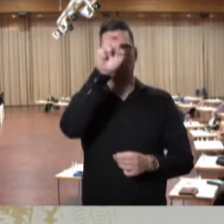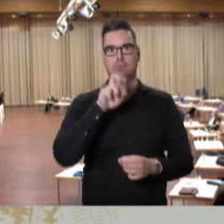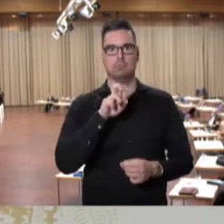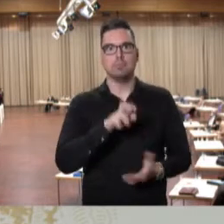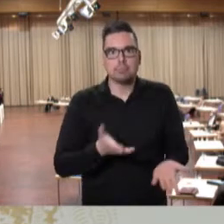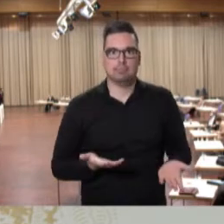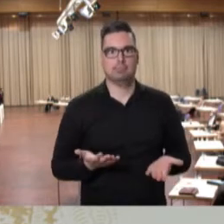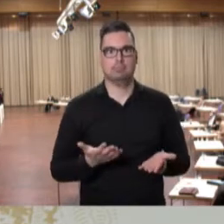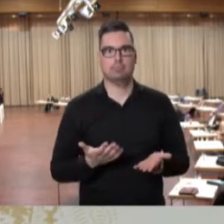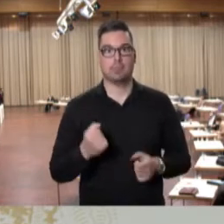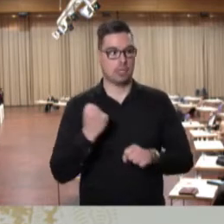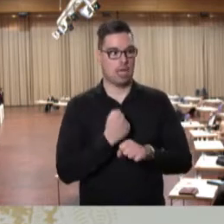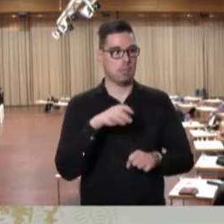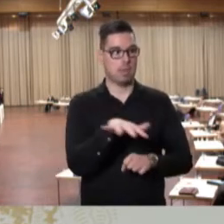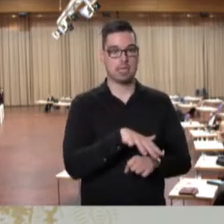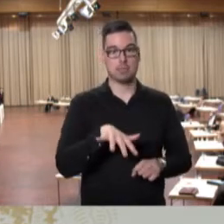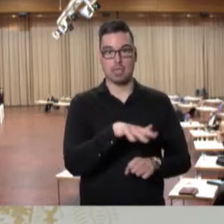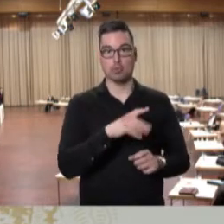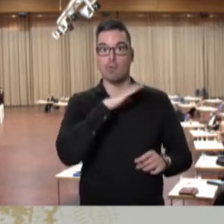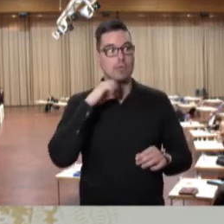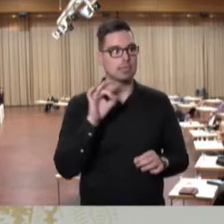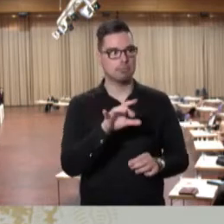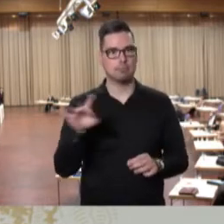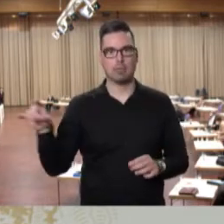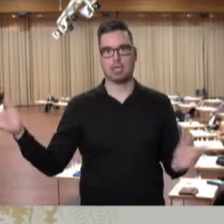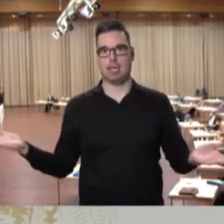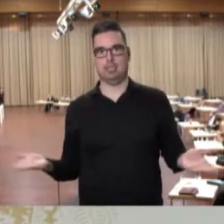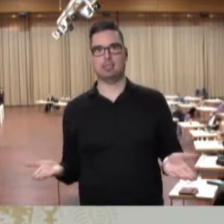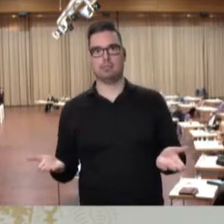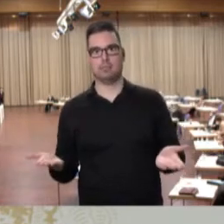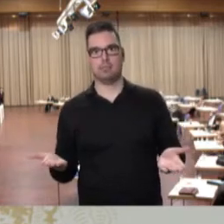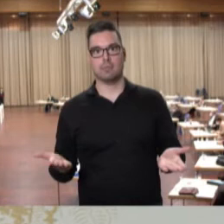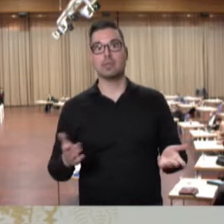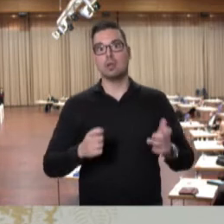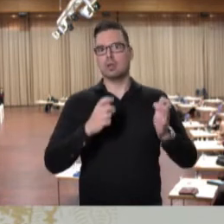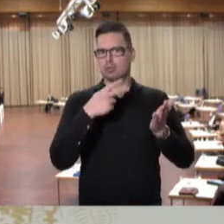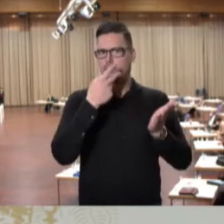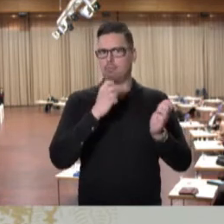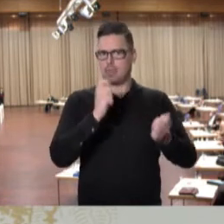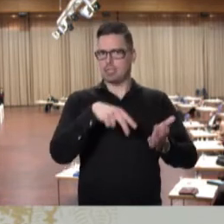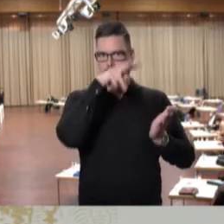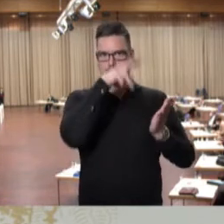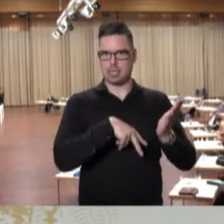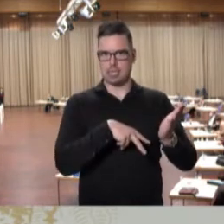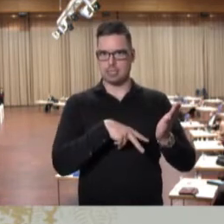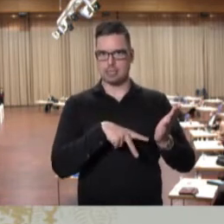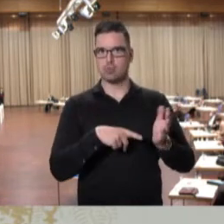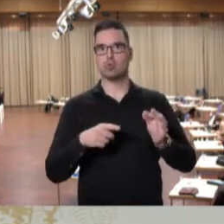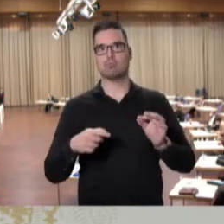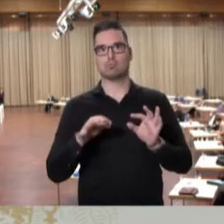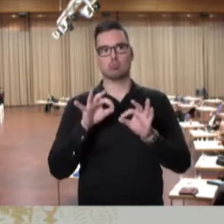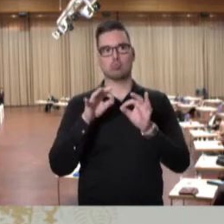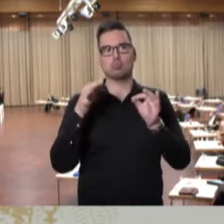habe ihren arbeitsplatz schon verloren da sie ja alle meinen antrag lesen haben hier nur kurz die quintessenz